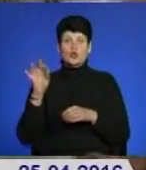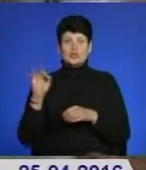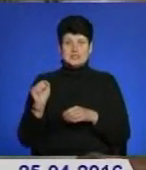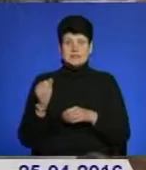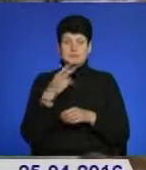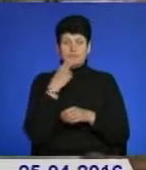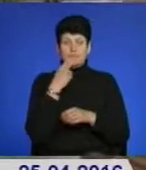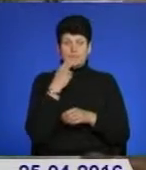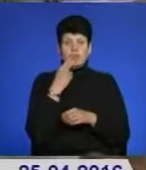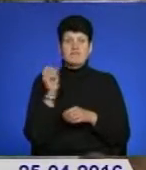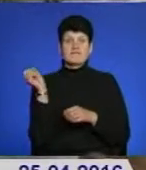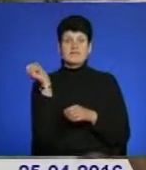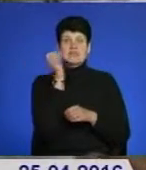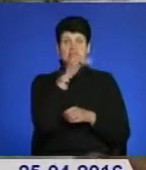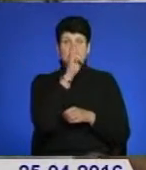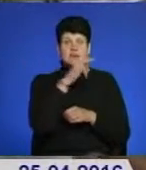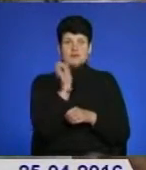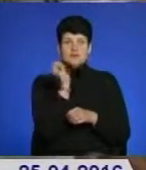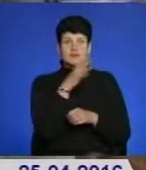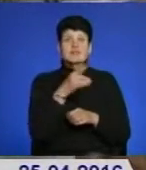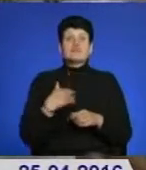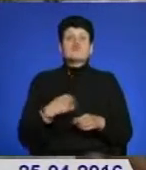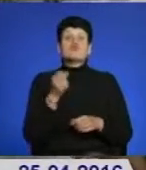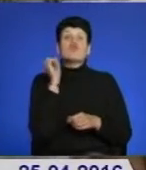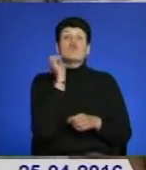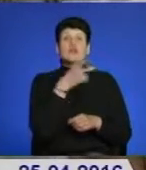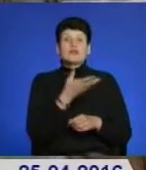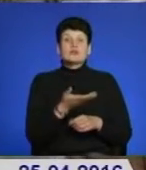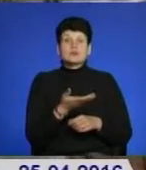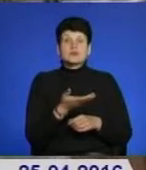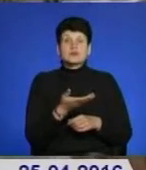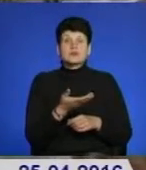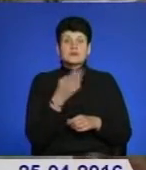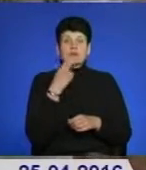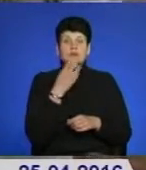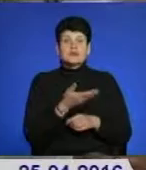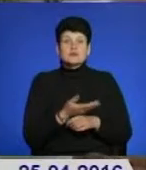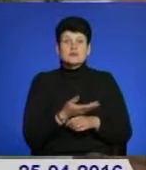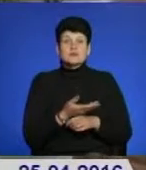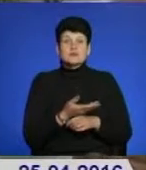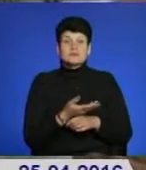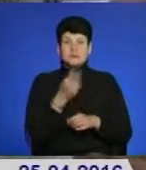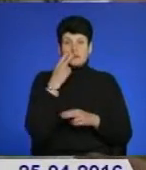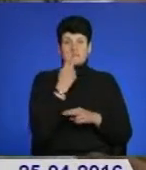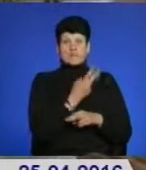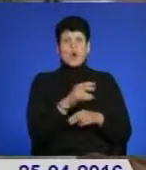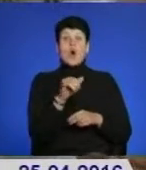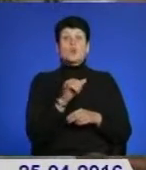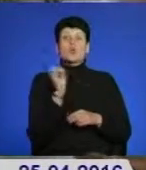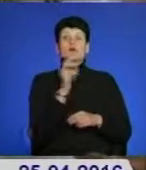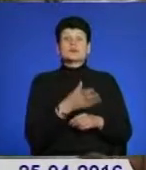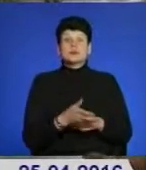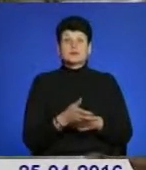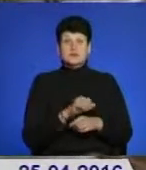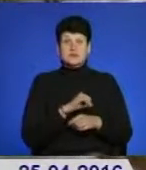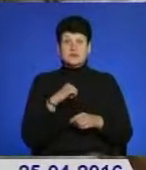кидає, сідає за руль, їдеть. Зупиняю. Кажу, навіщо ви кинули недопалок? Дивиться на мене, а куди кидати?